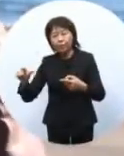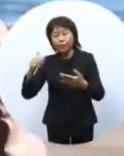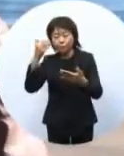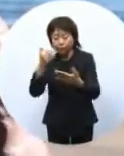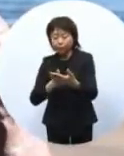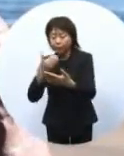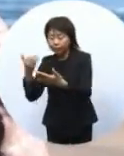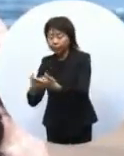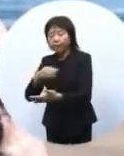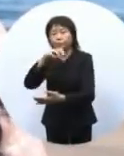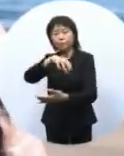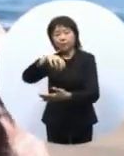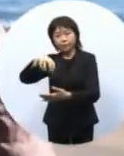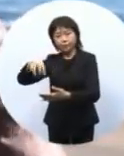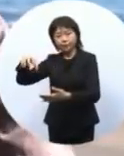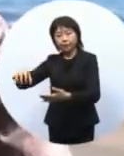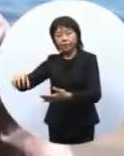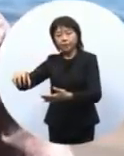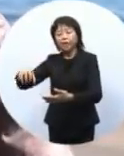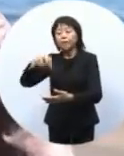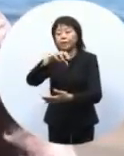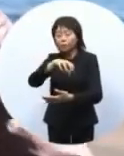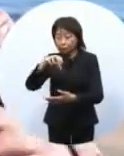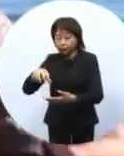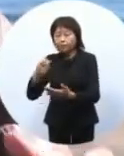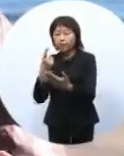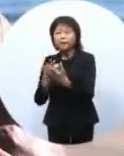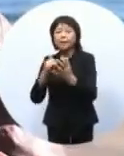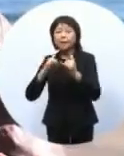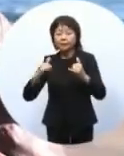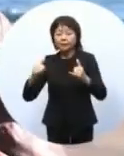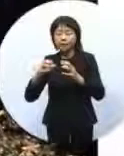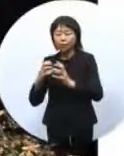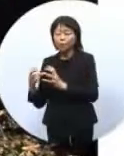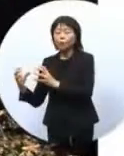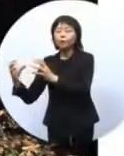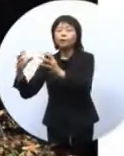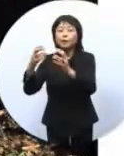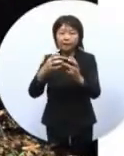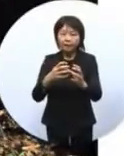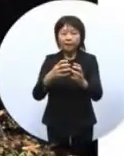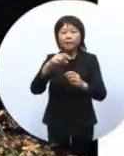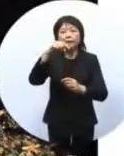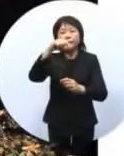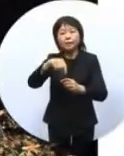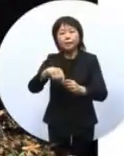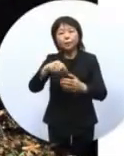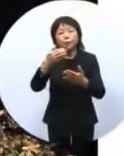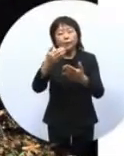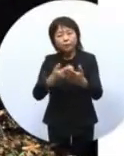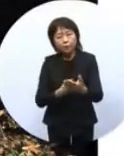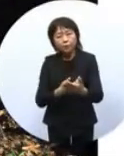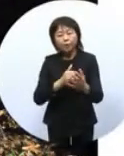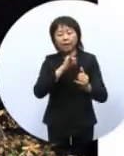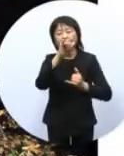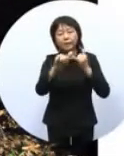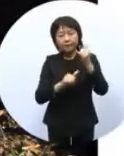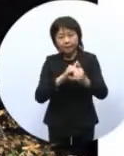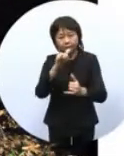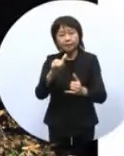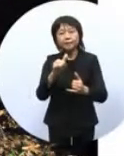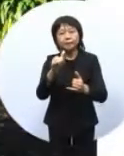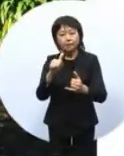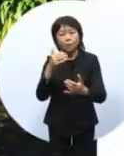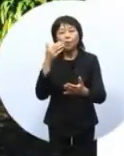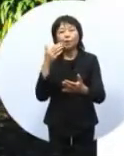る場所で、でその場所をまあ参加者の方々と訪れて、でそこに眠ってる歴史を追体験する